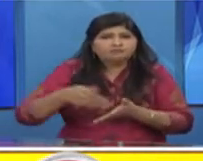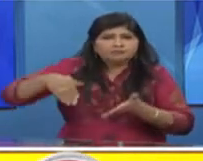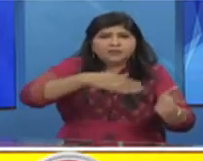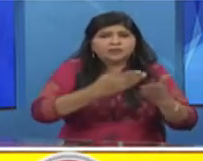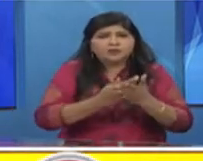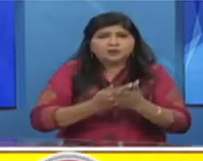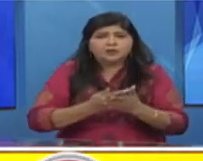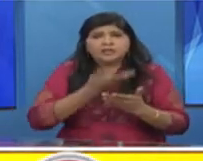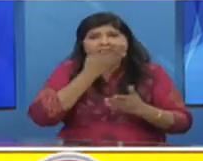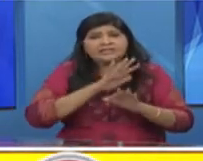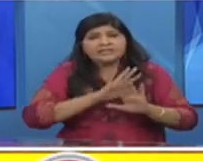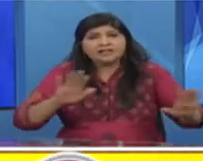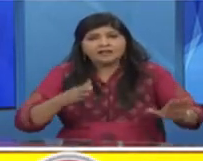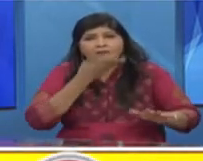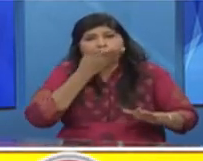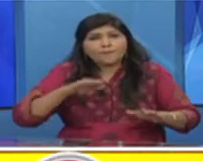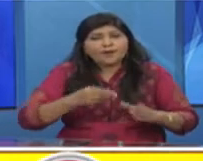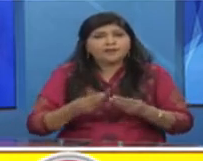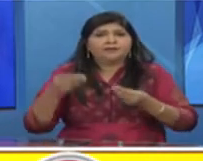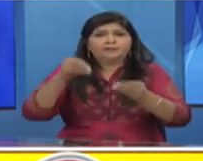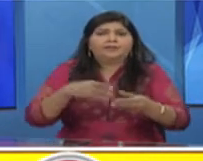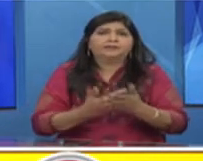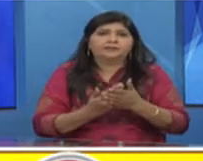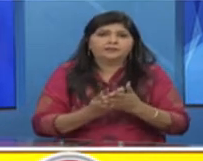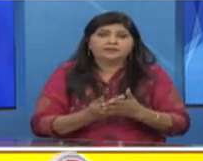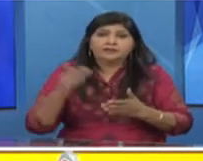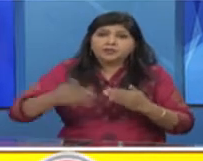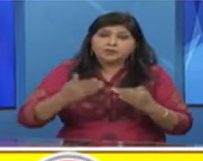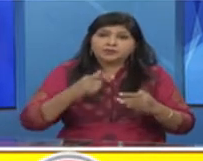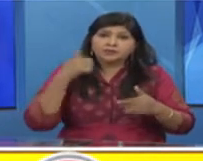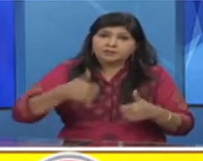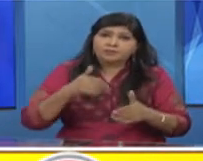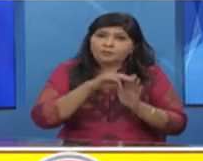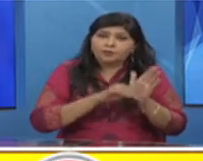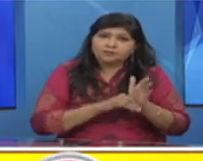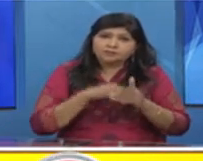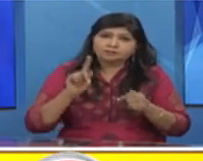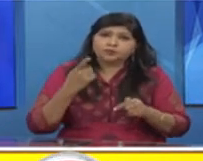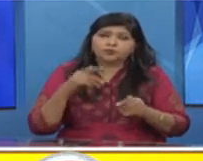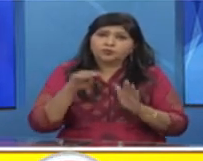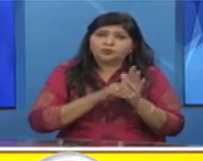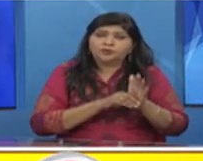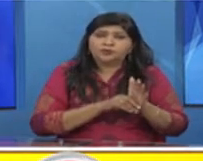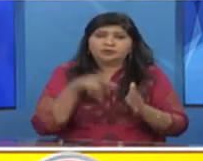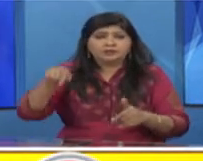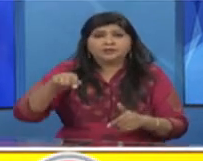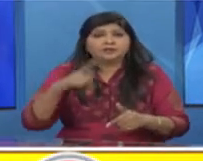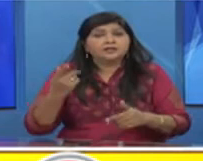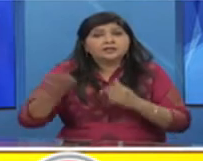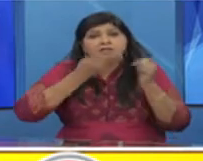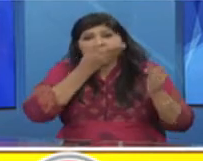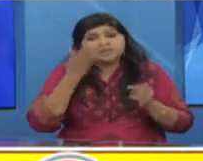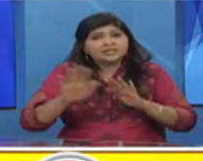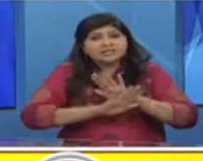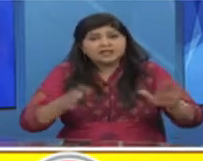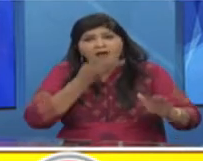और स्वच्छ पानी का स्रोत है। इसलिए यहाँ स्वच्छता अभियान चलाने का मतलब है उन लोगों के लिए स्वच्छ जल